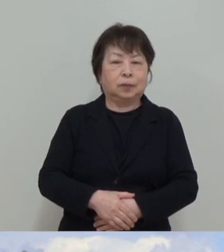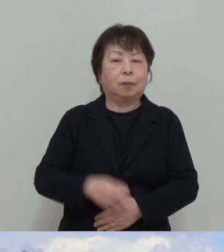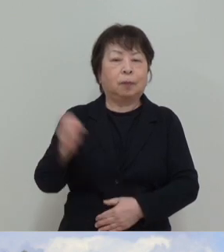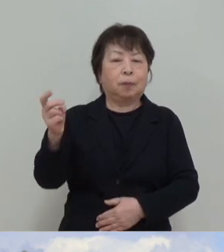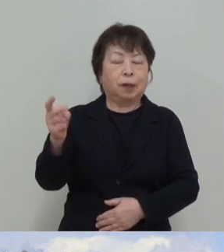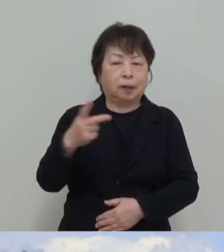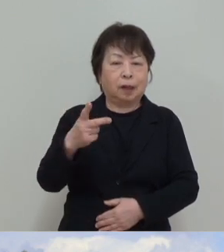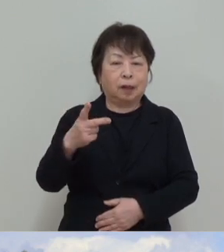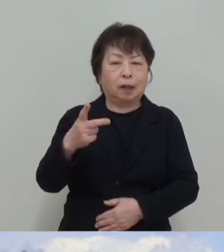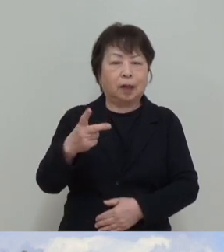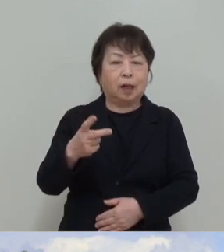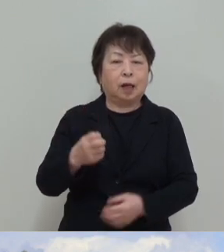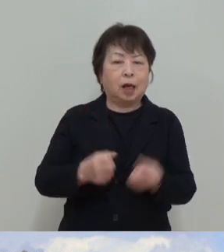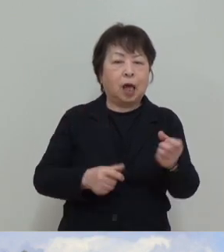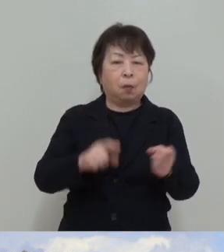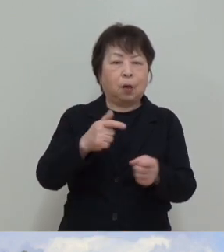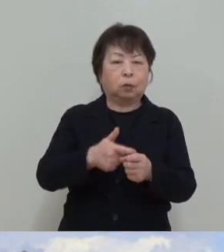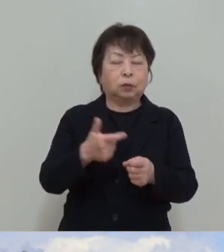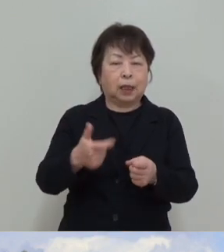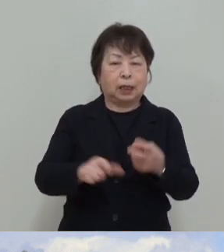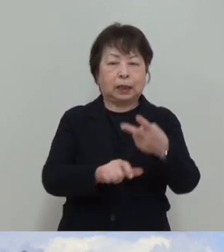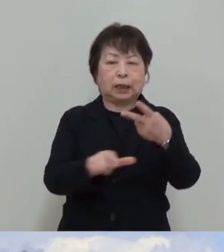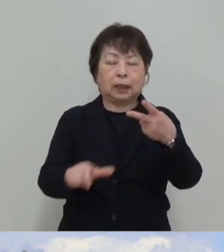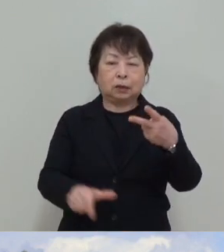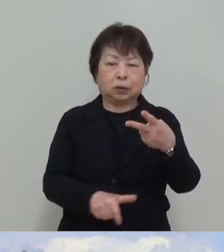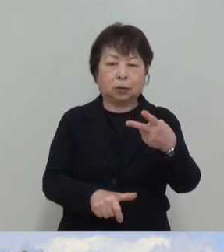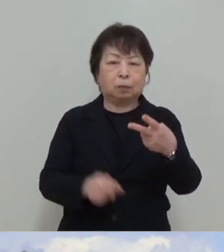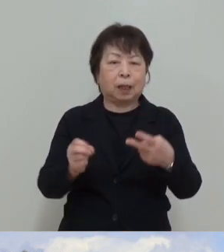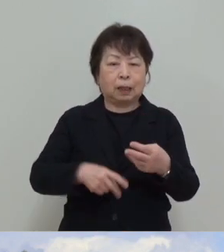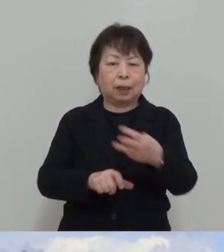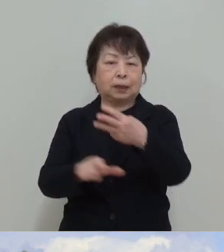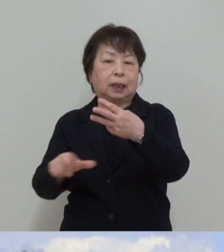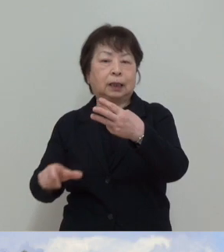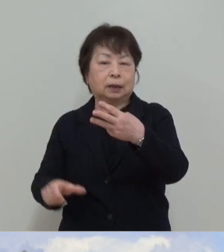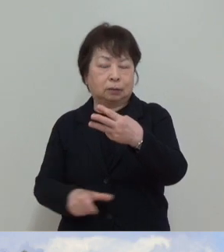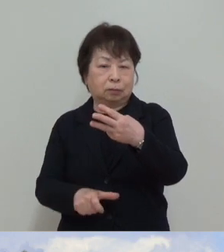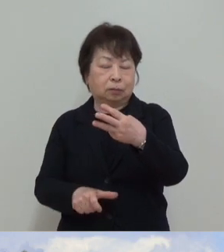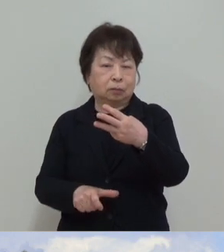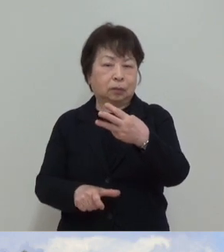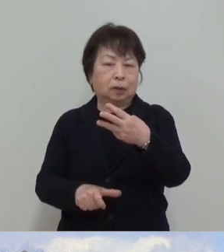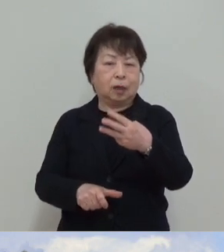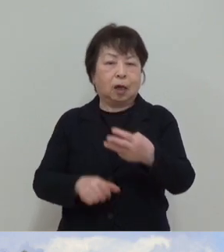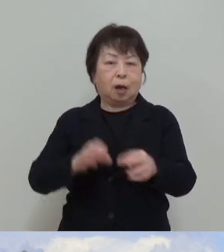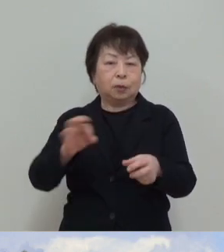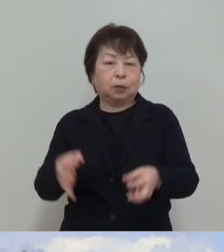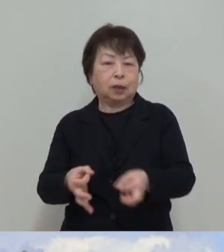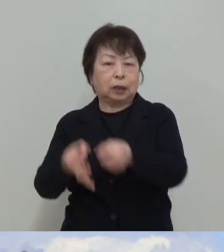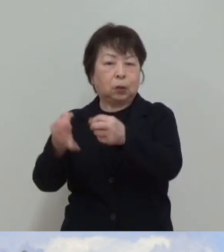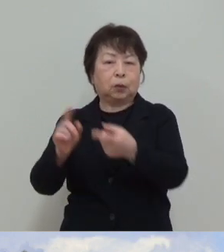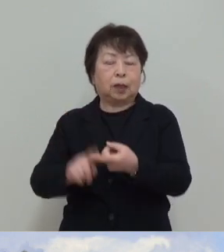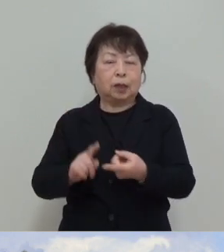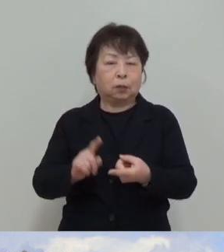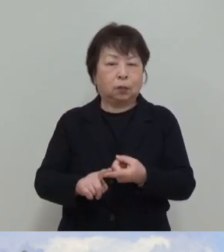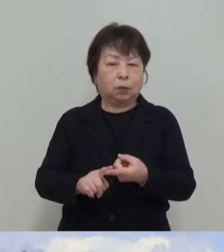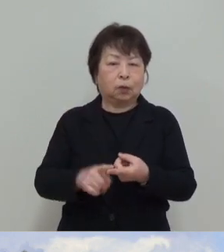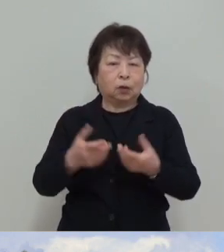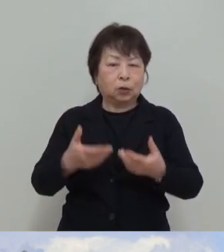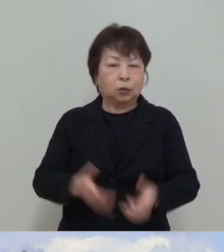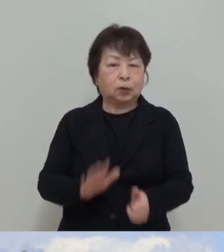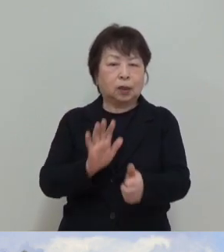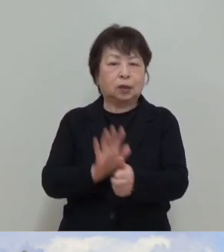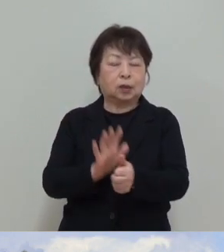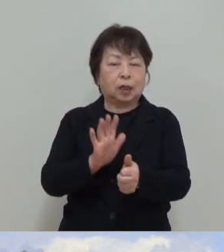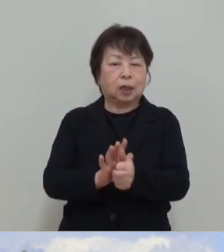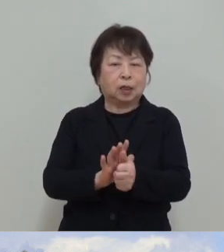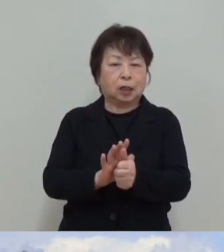また令和6年2月または3月に物価高騰対応重点支援